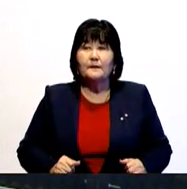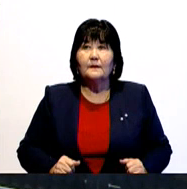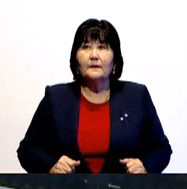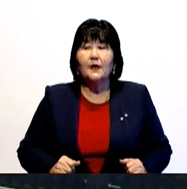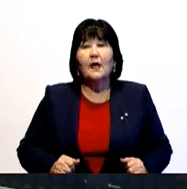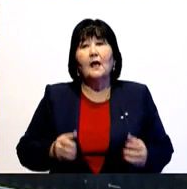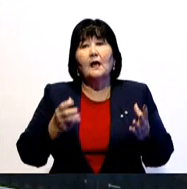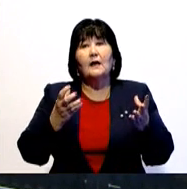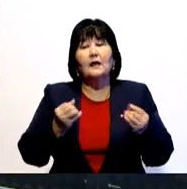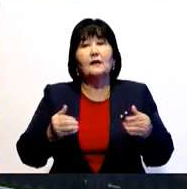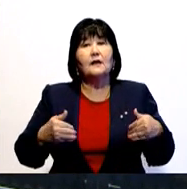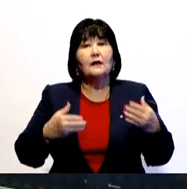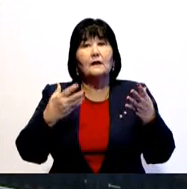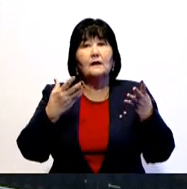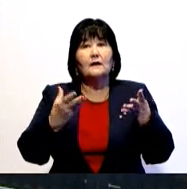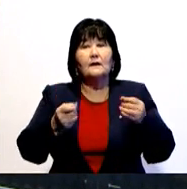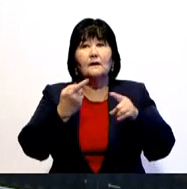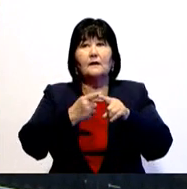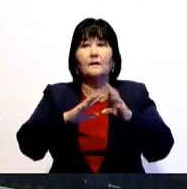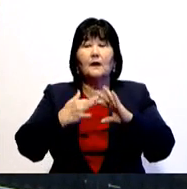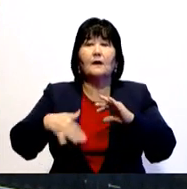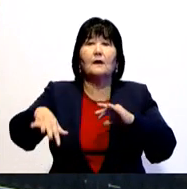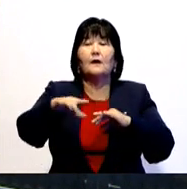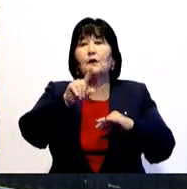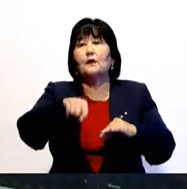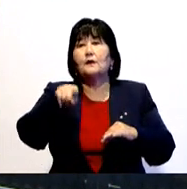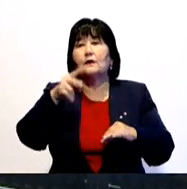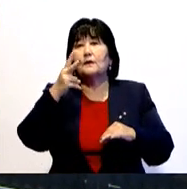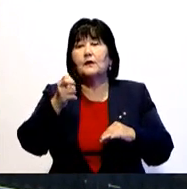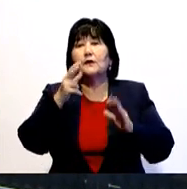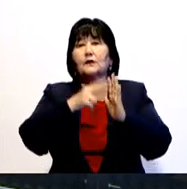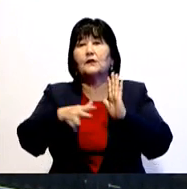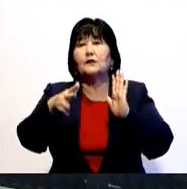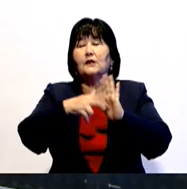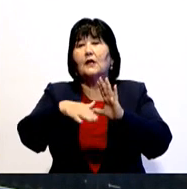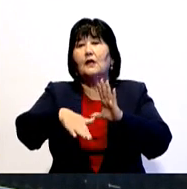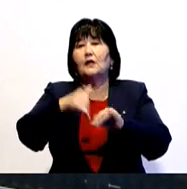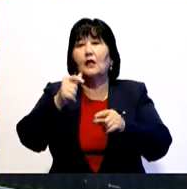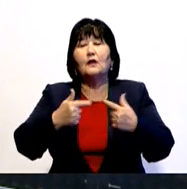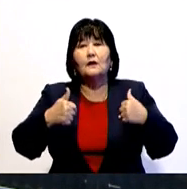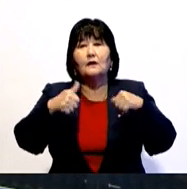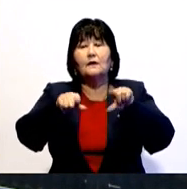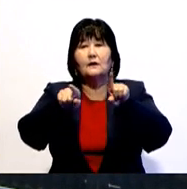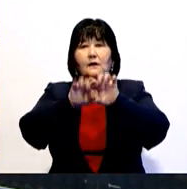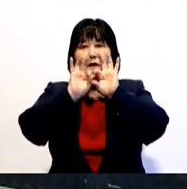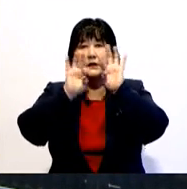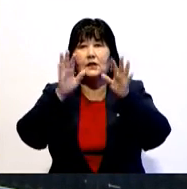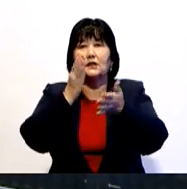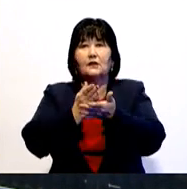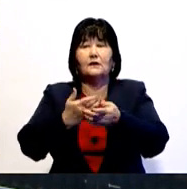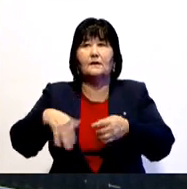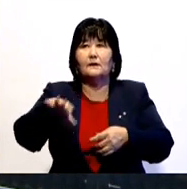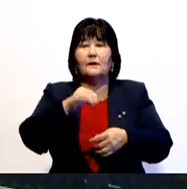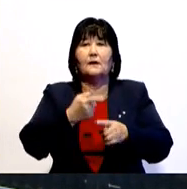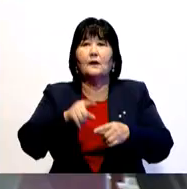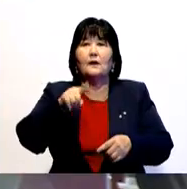Тағы да қайырлы күн, Бекзат. Біз қазір аудан орталығындағы нөмірі 288-ші сайлау учаскесіндеміз. Аталған учаске аудан